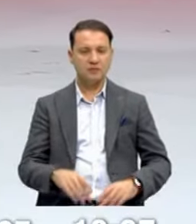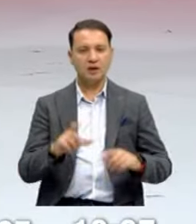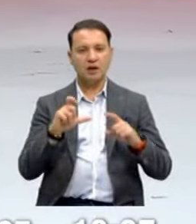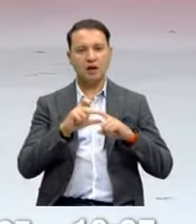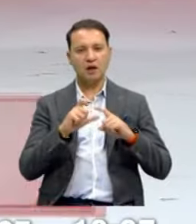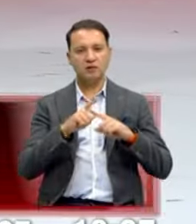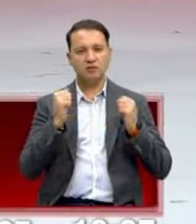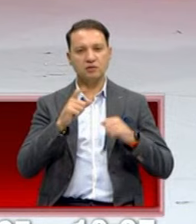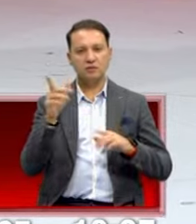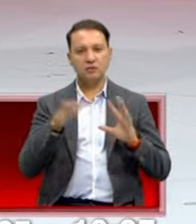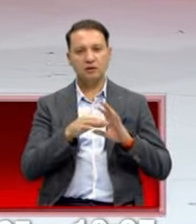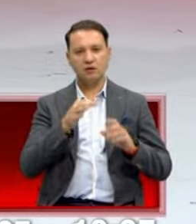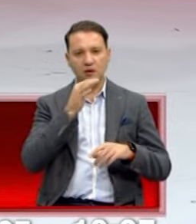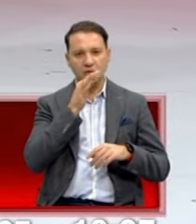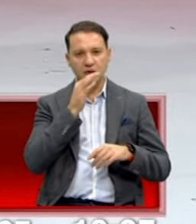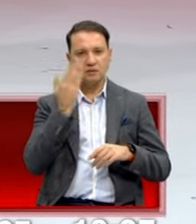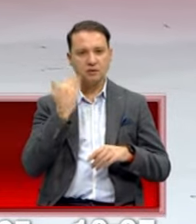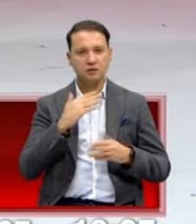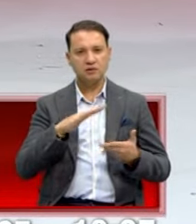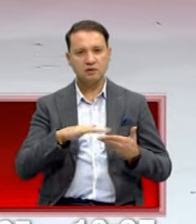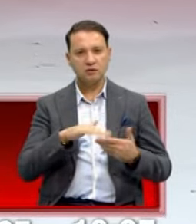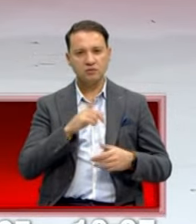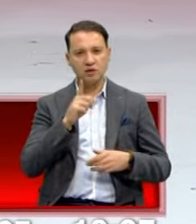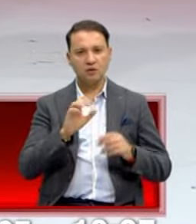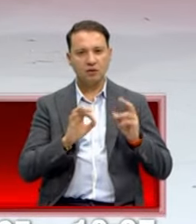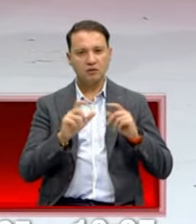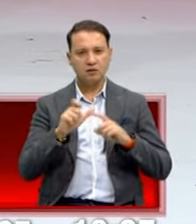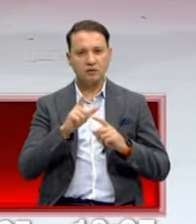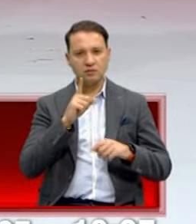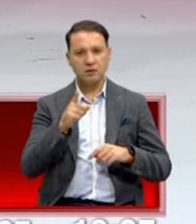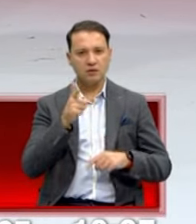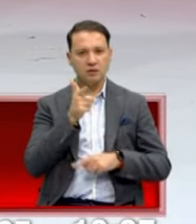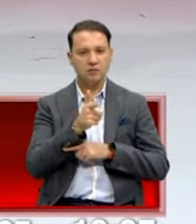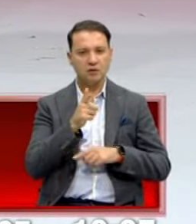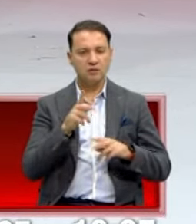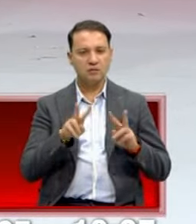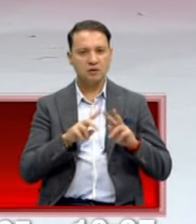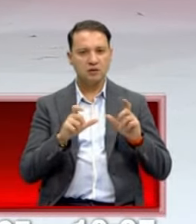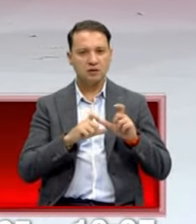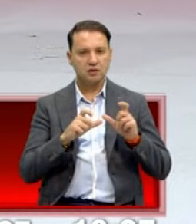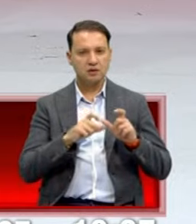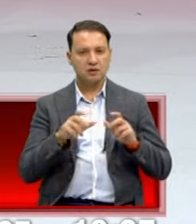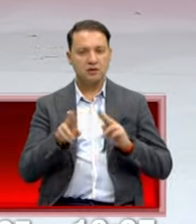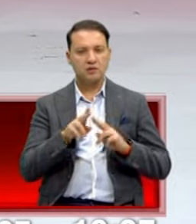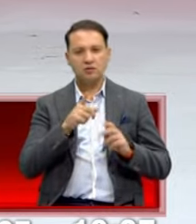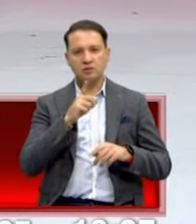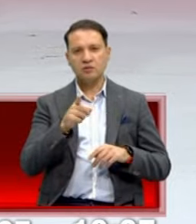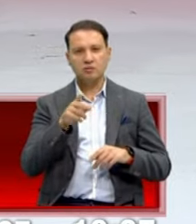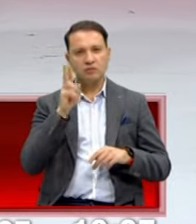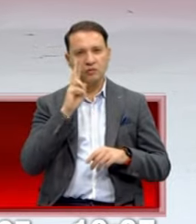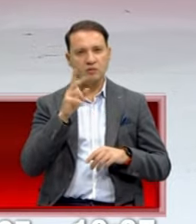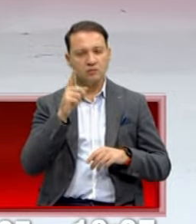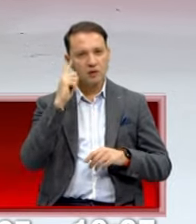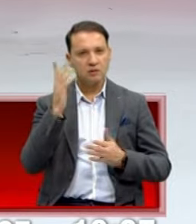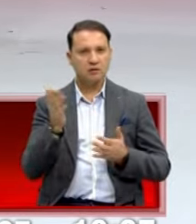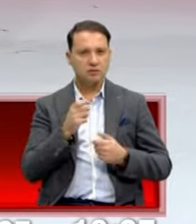Efendim Erzincan'a dönelim. Gelişmeleri izleyen arkadaşlarımız Özden Erkuş ve kameraman Mehmet Serhat Kahyalıoğlu'ndan son